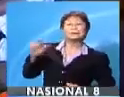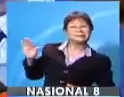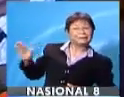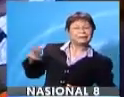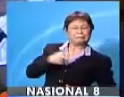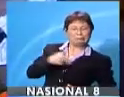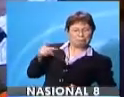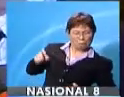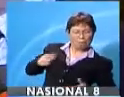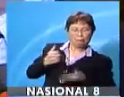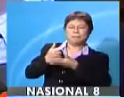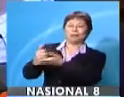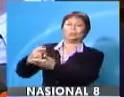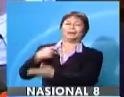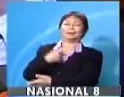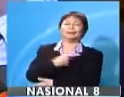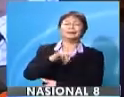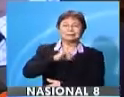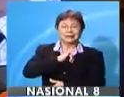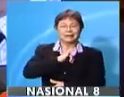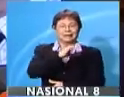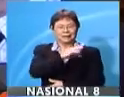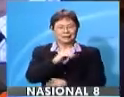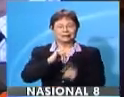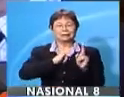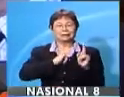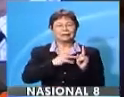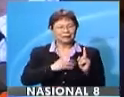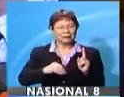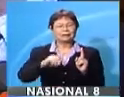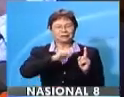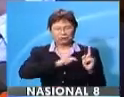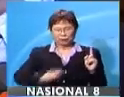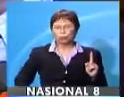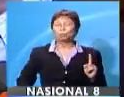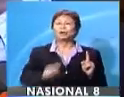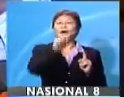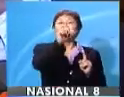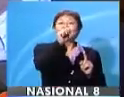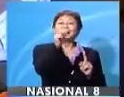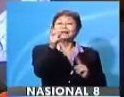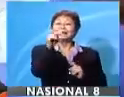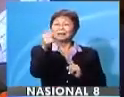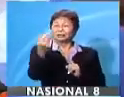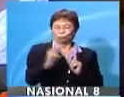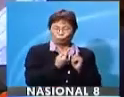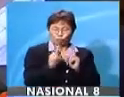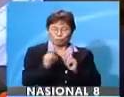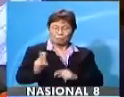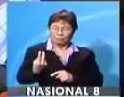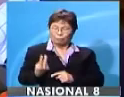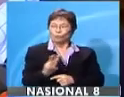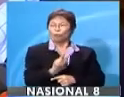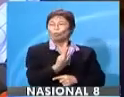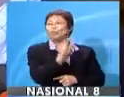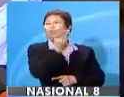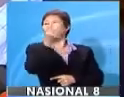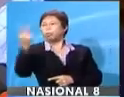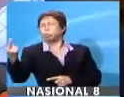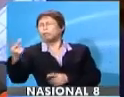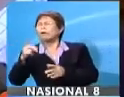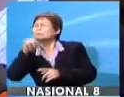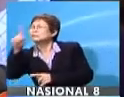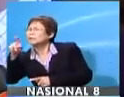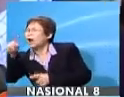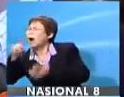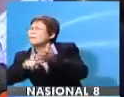Jadi saya akan pergi ke sana bersama dengan Datuk Tengku Adnan untuk bertanya apa lagi bantuan yang perlu kita beri